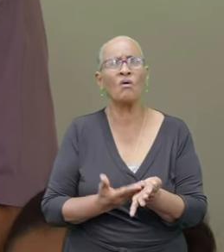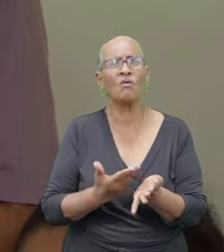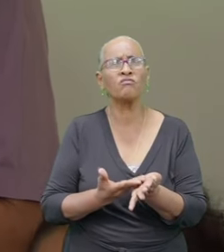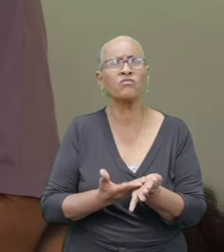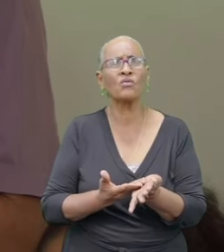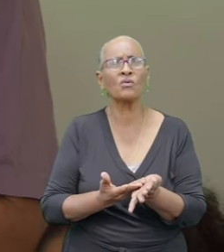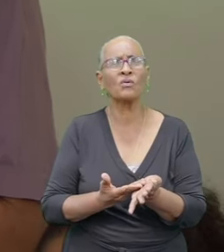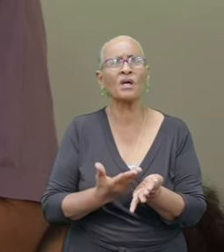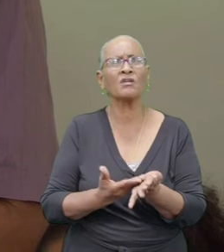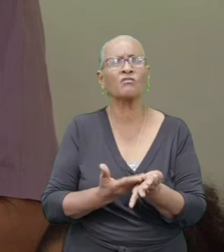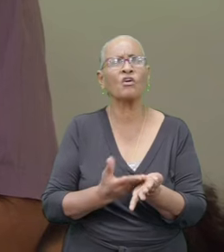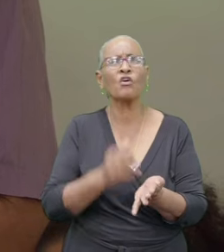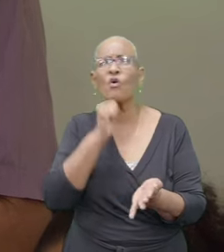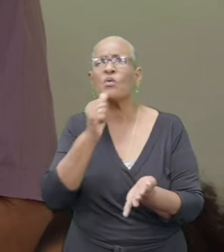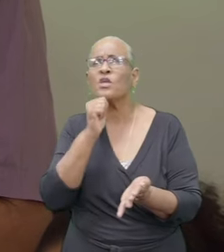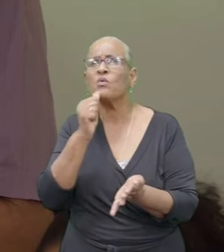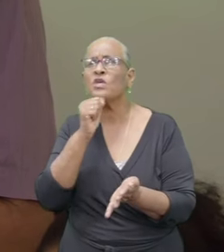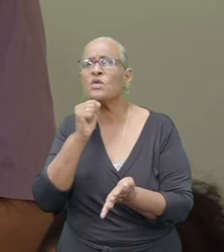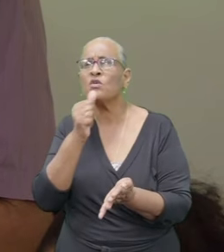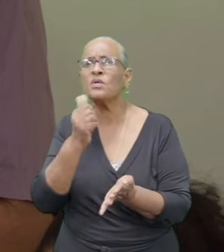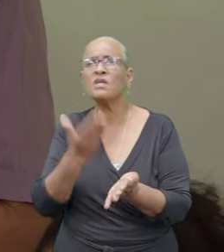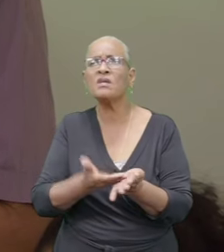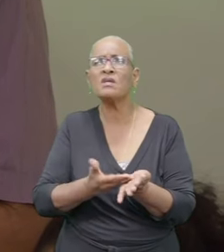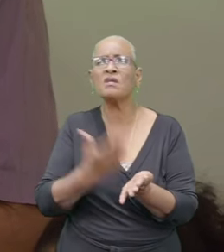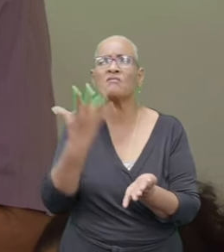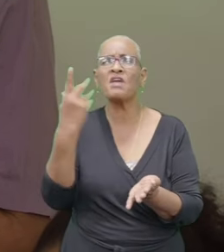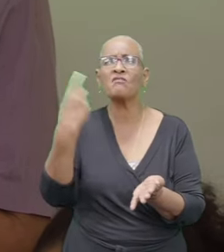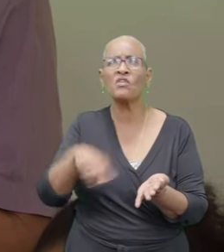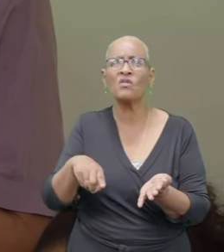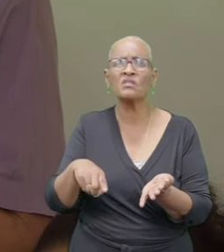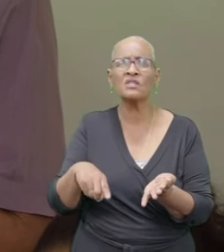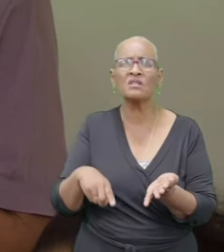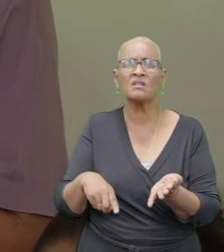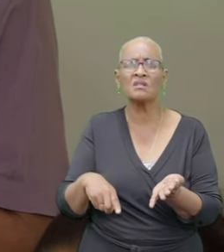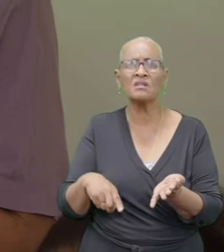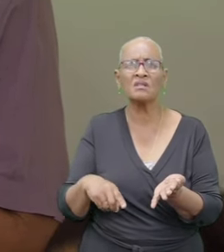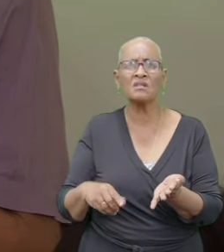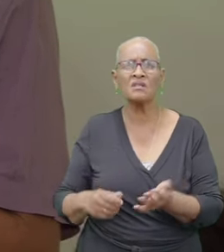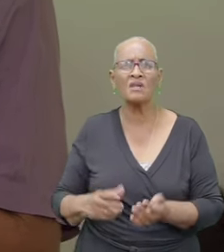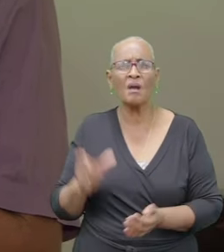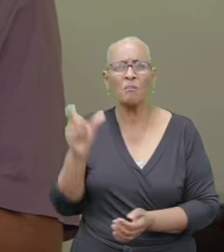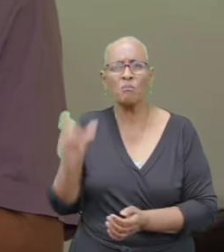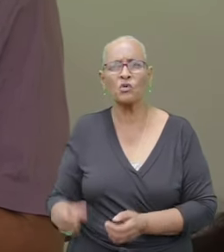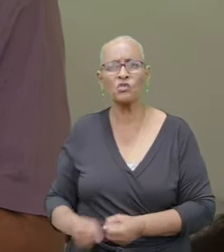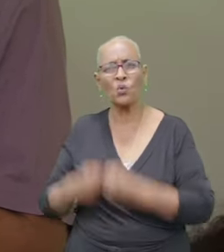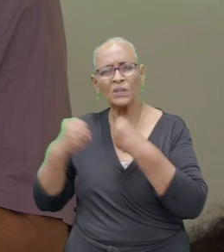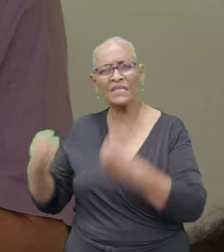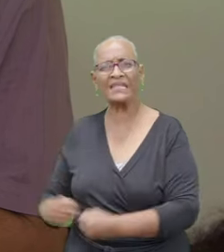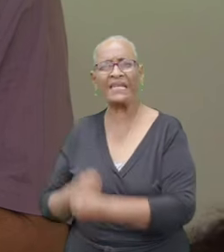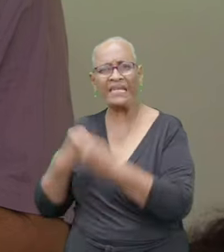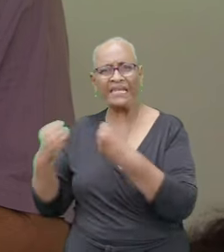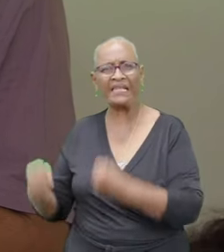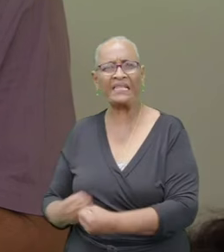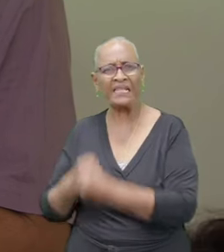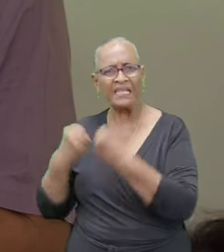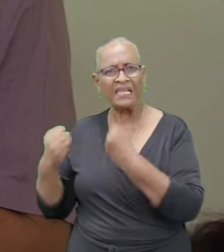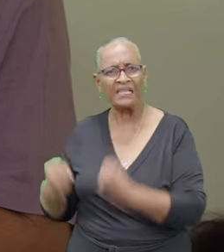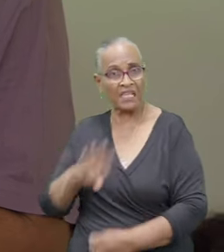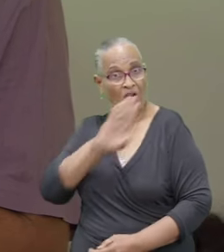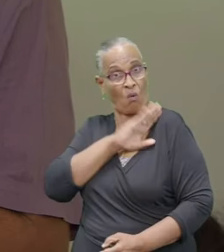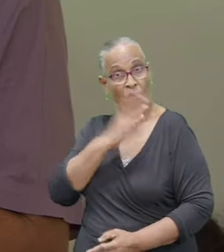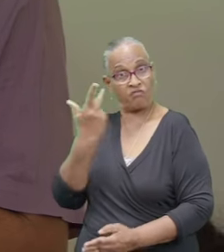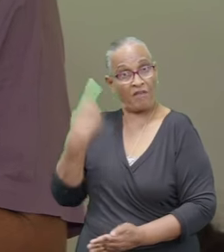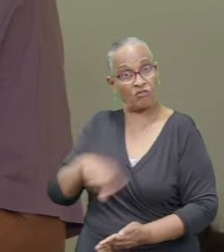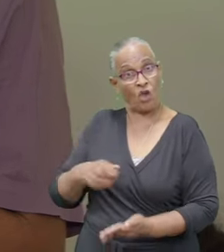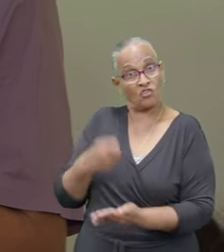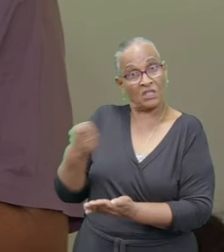mensen on the job getraind om het werk te doen. Komen die mensen ook in aanmerking? Want ik bedoel, je bent on the job, je voldoet dan toch nog niet aan